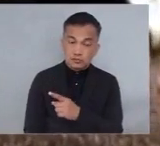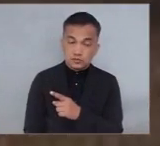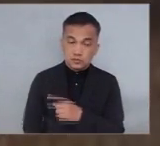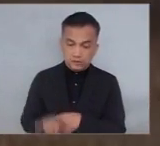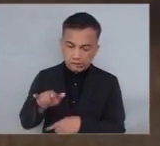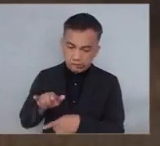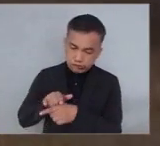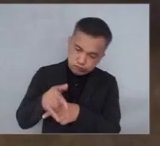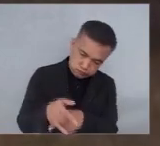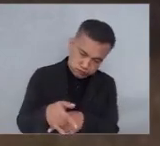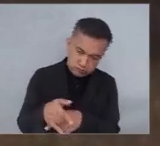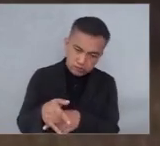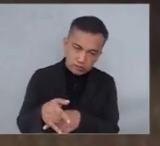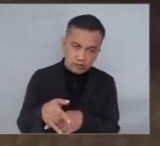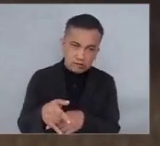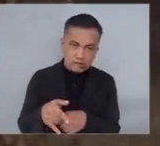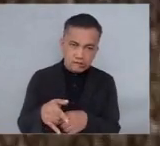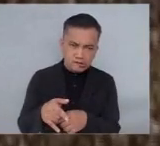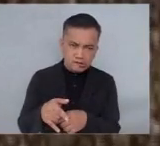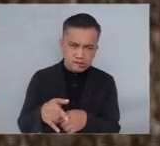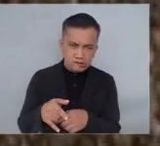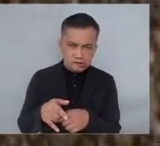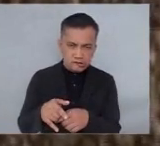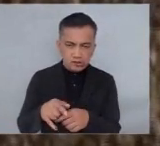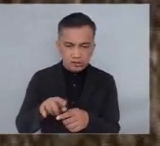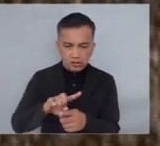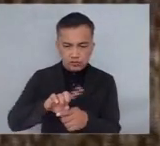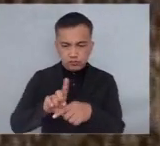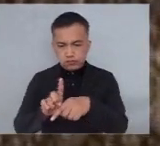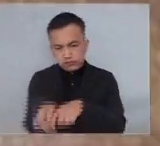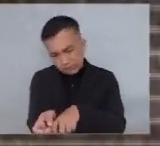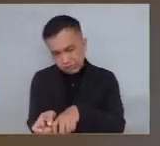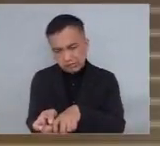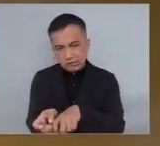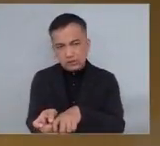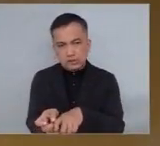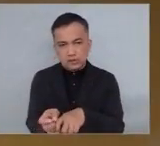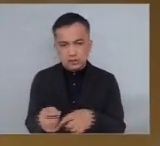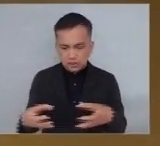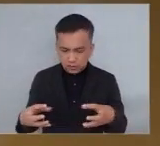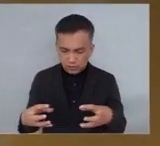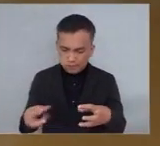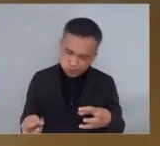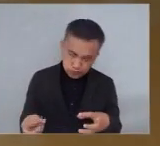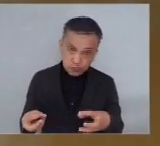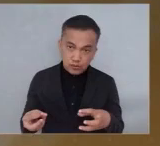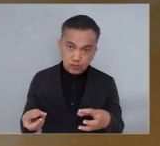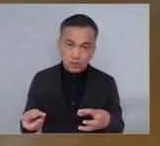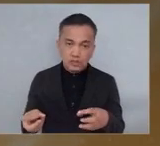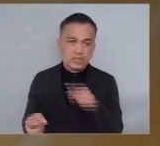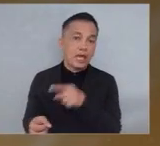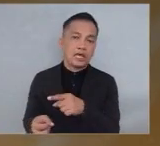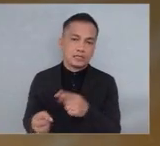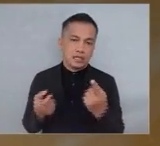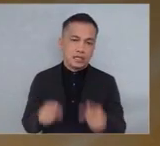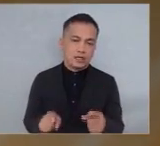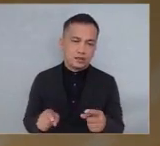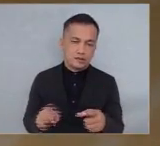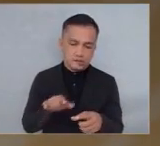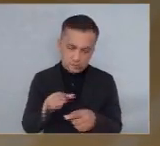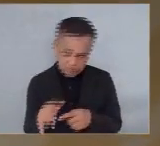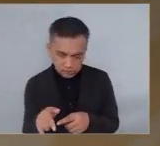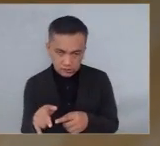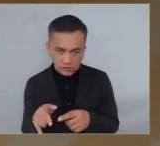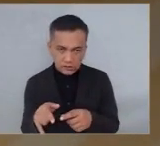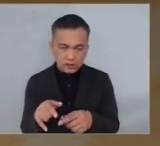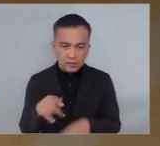Sumadsad, nayupi ang LSC at sumabog ang mga gulong. Yan ang sinapit ng Cessna plane ng Philippine Air